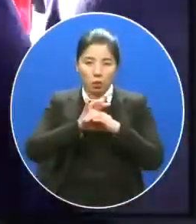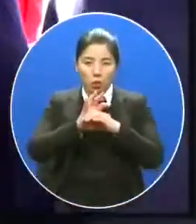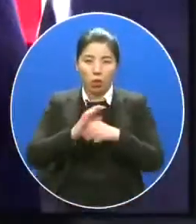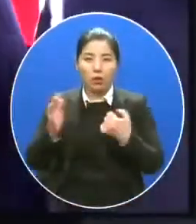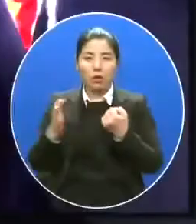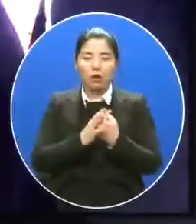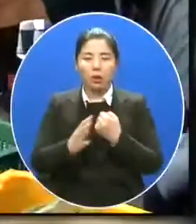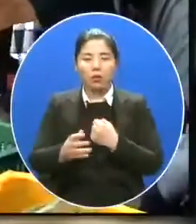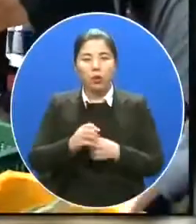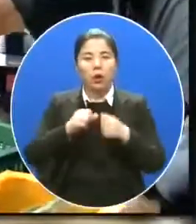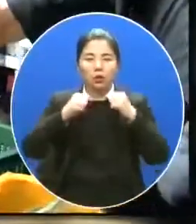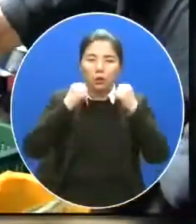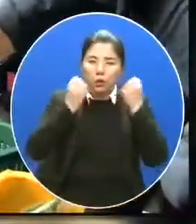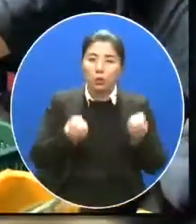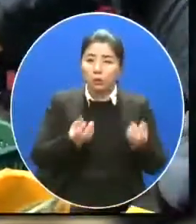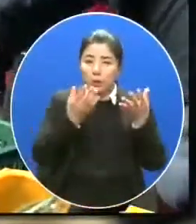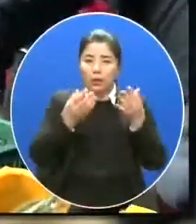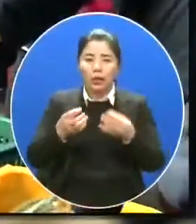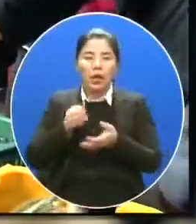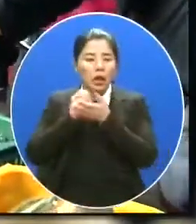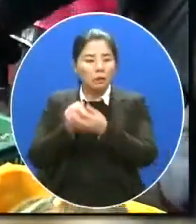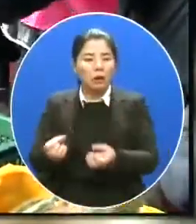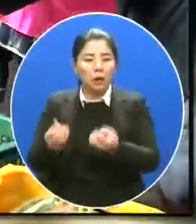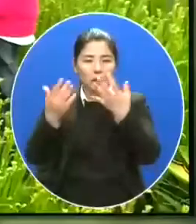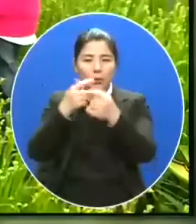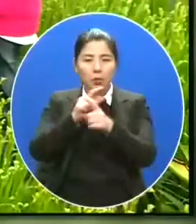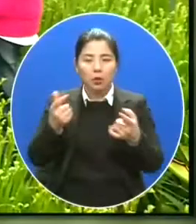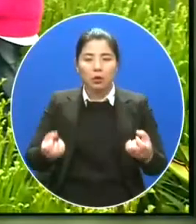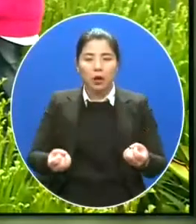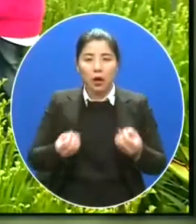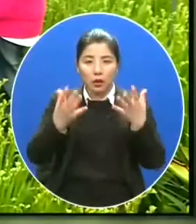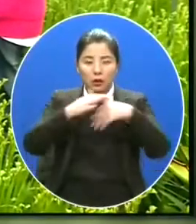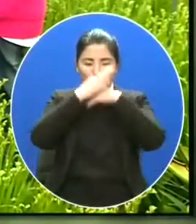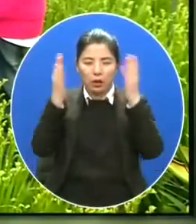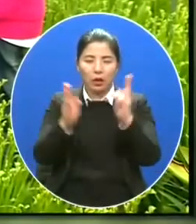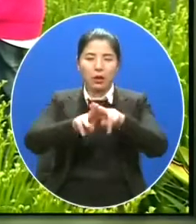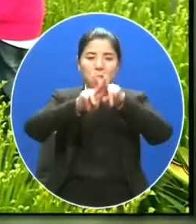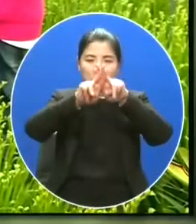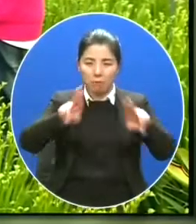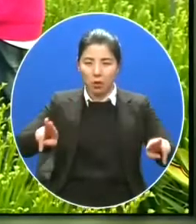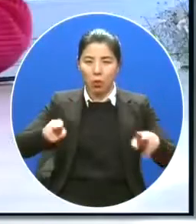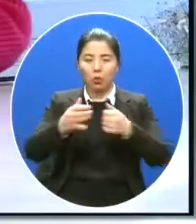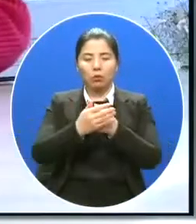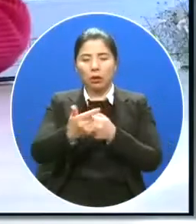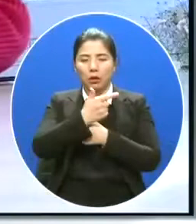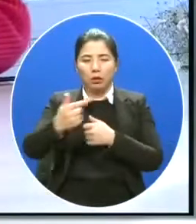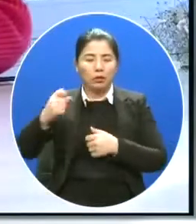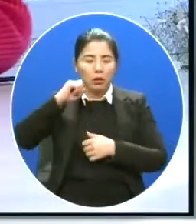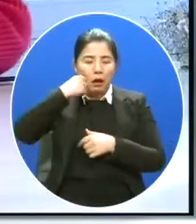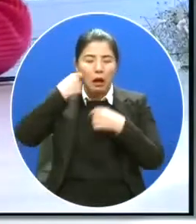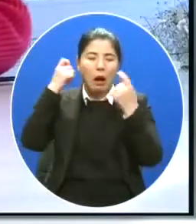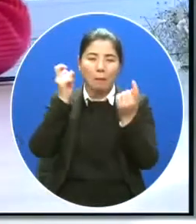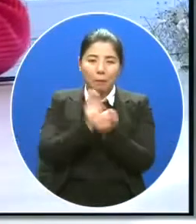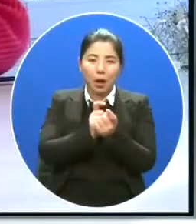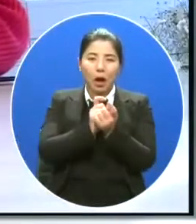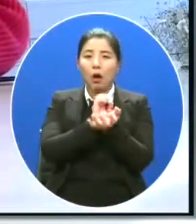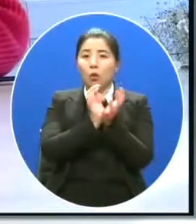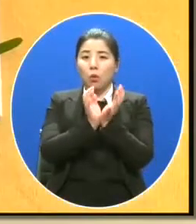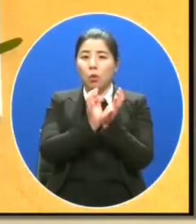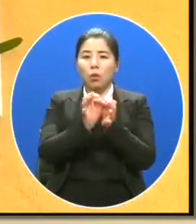코로나19 사태로 인해 졸업식이나 입학식 등 각종 행사가 전면 취소되면서 큰 어려움에